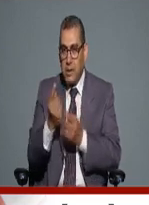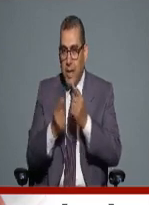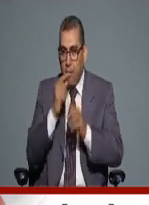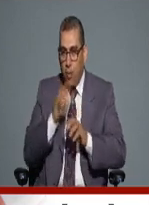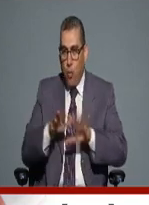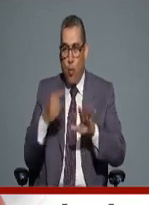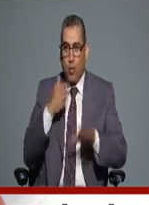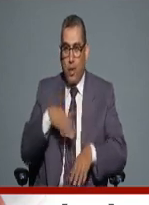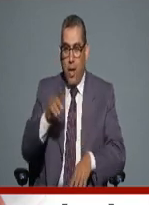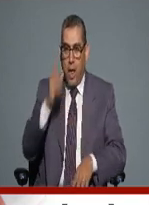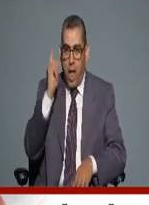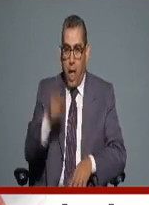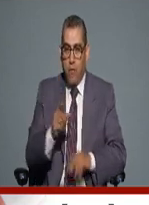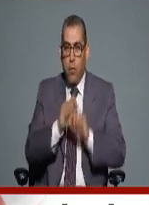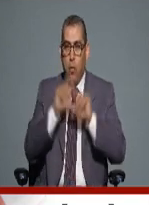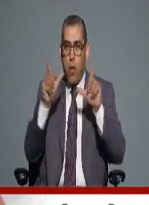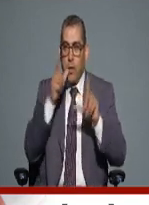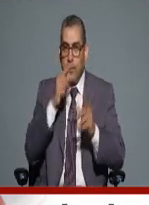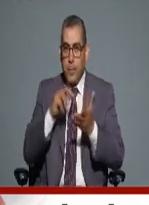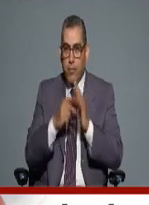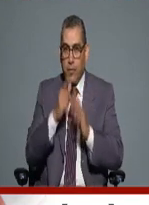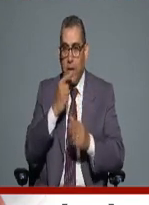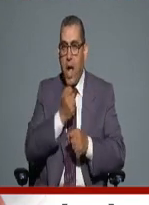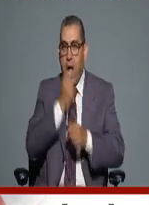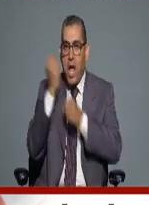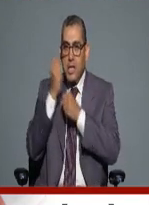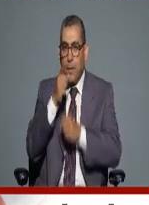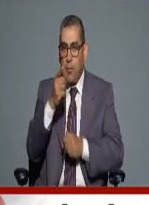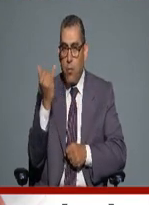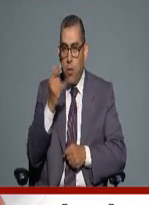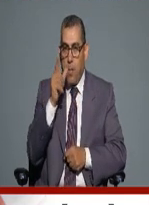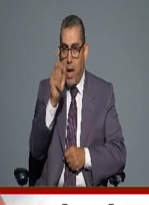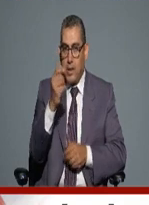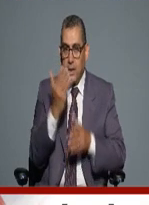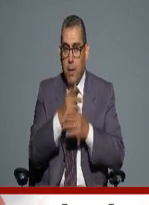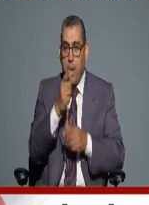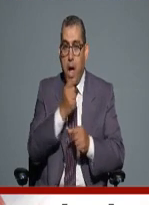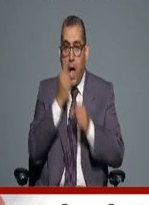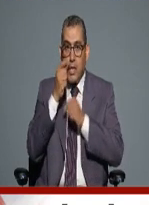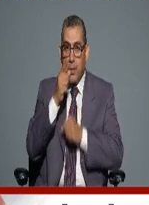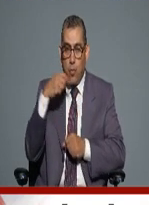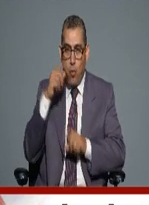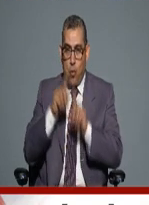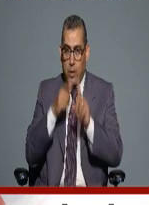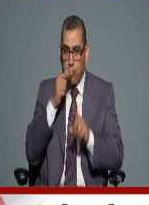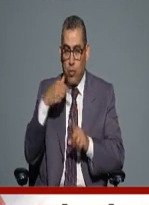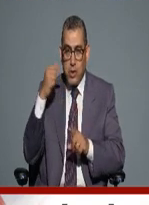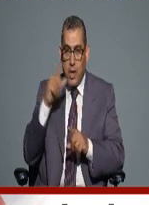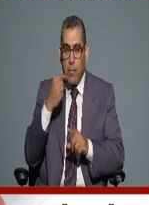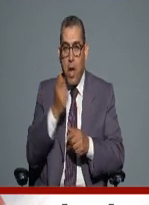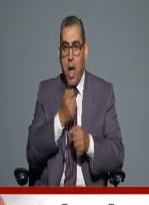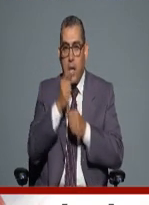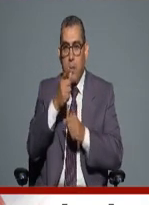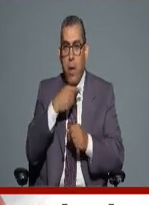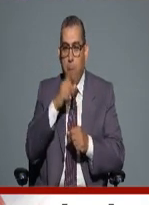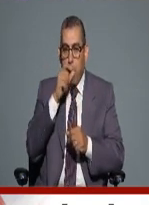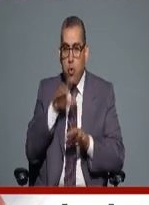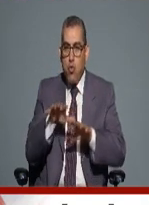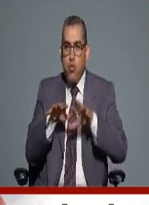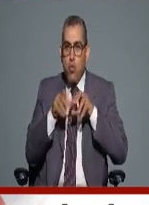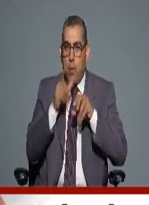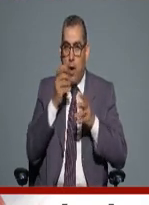كانت التوجهات واضحة بالنسبة لموضوع القصب بالتحديد، لأن القصب زي ما قال معالي وزير الزراعة بيستهلك يمكن أكتر